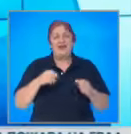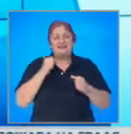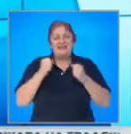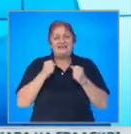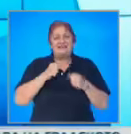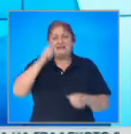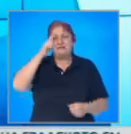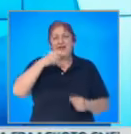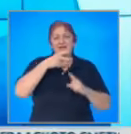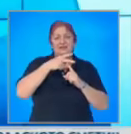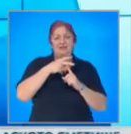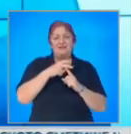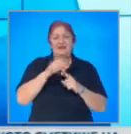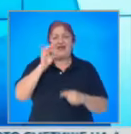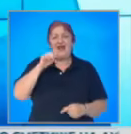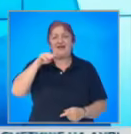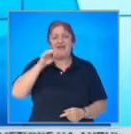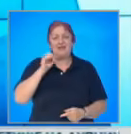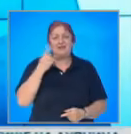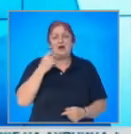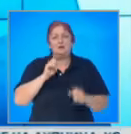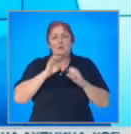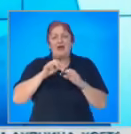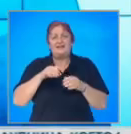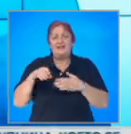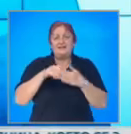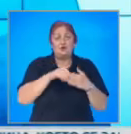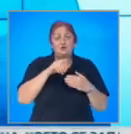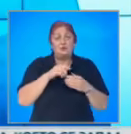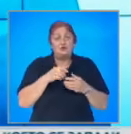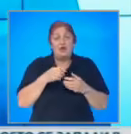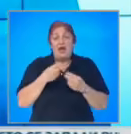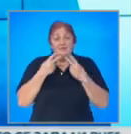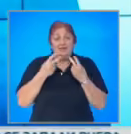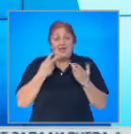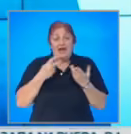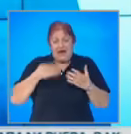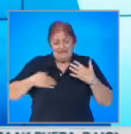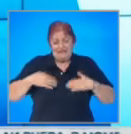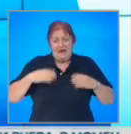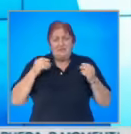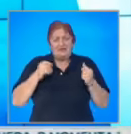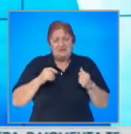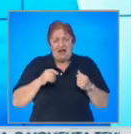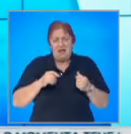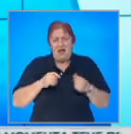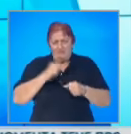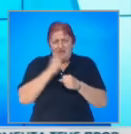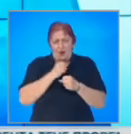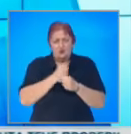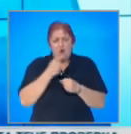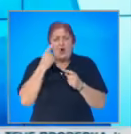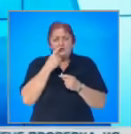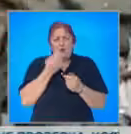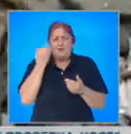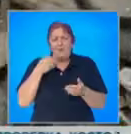Скандал разтърси германската телевизия RTL. Една от най-популярните водещи беше уловена как се цапа скал нарочно секунди преди